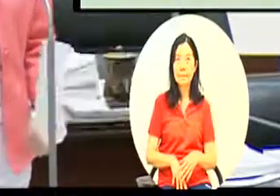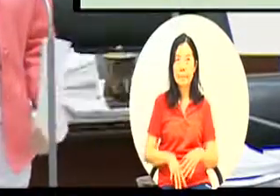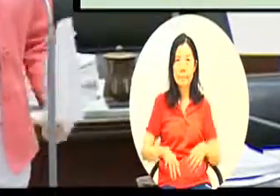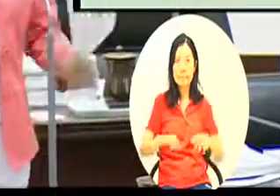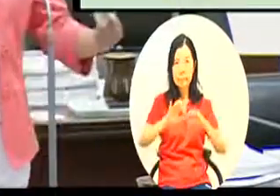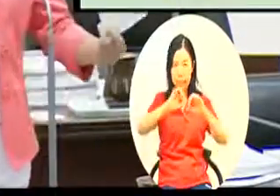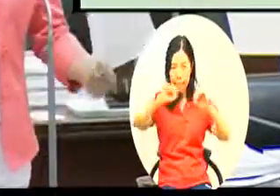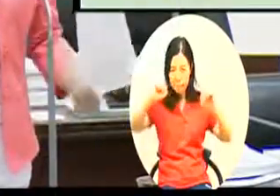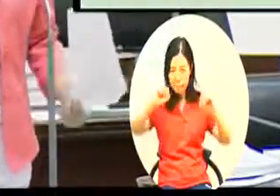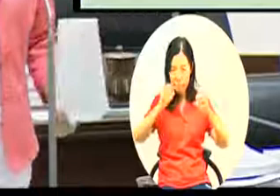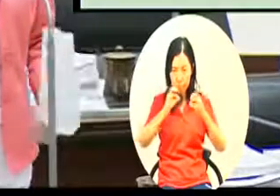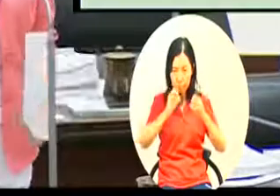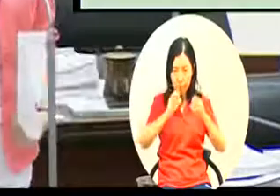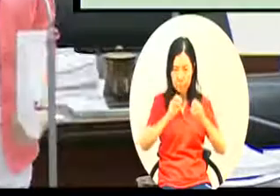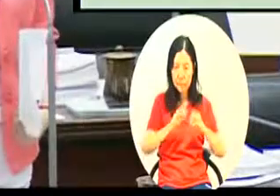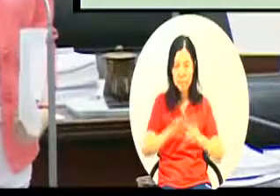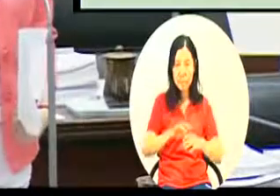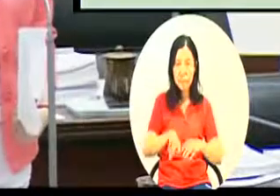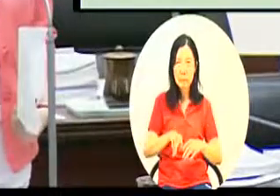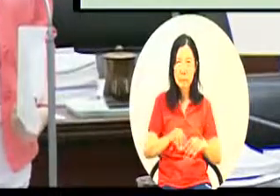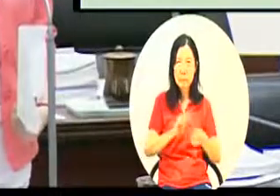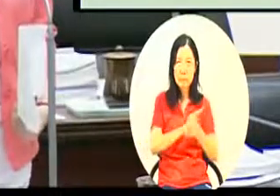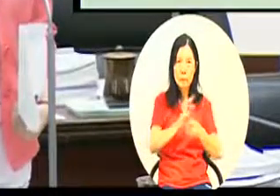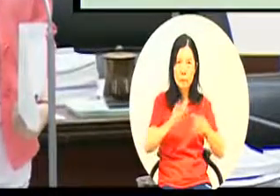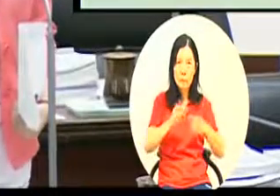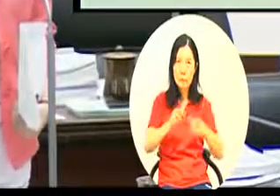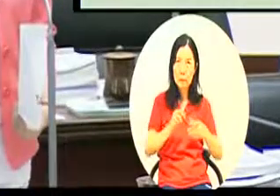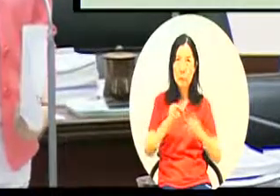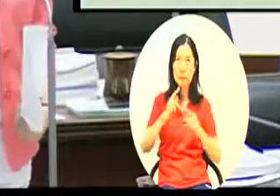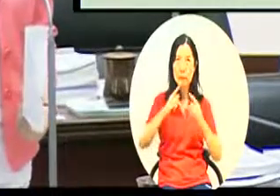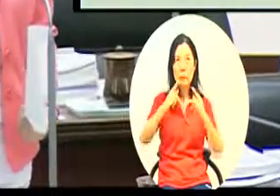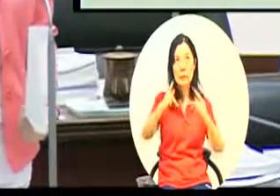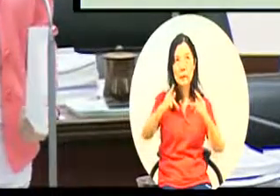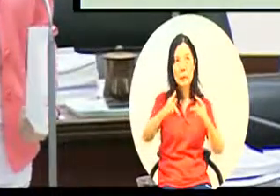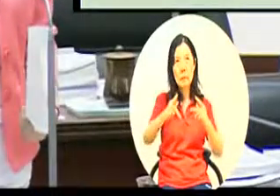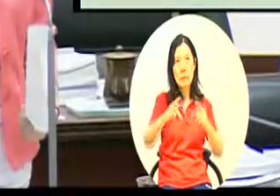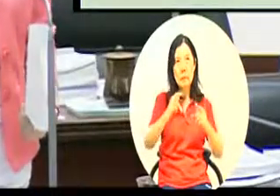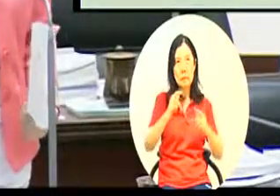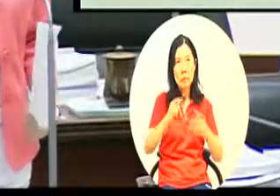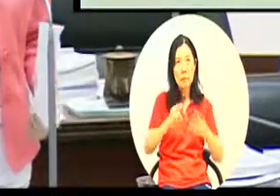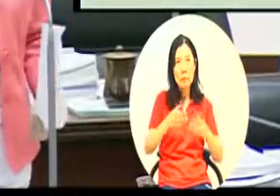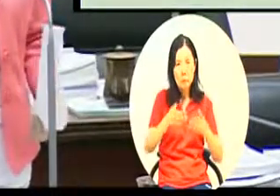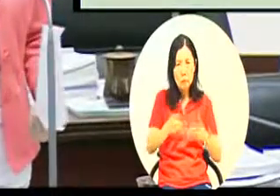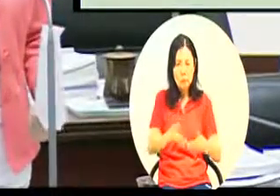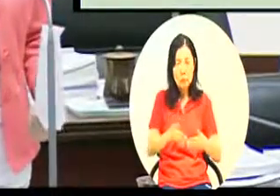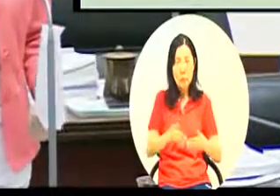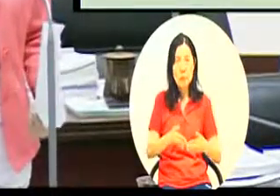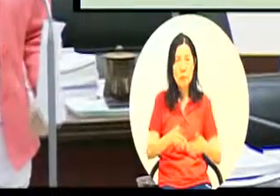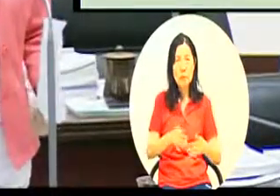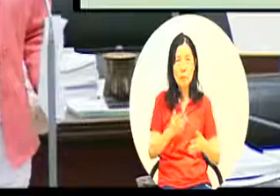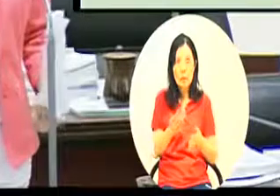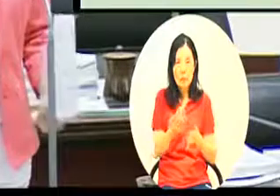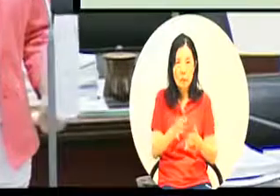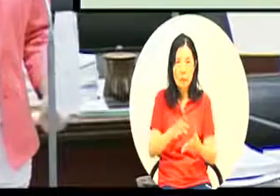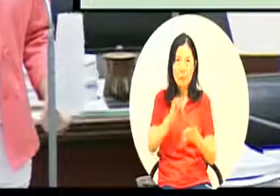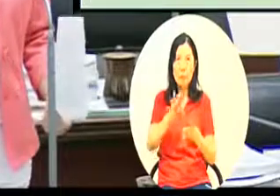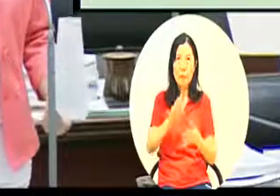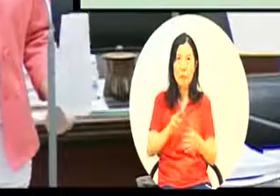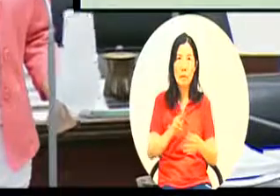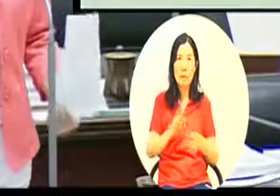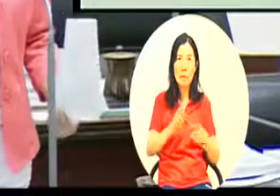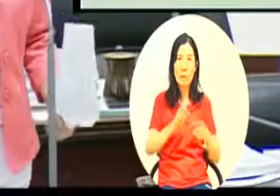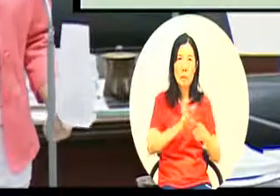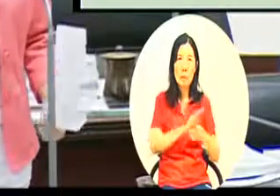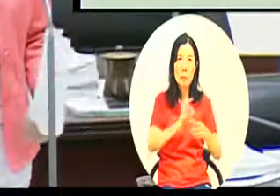究我的林园的捷运，这那么重要，而且我刚刚提到了我们的林